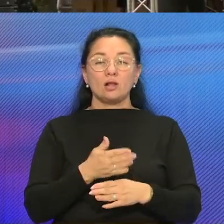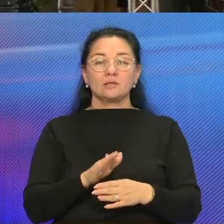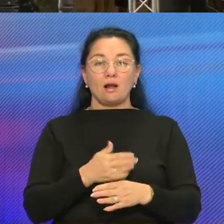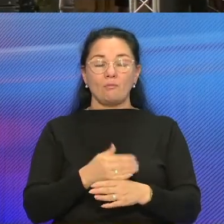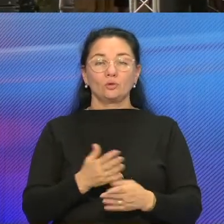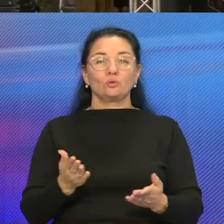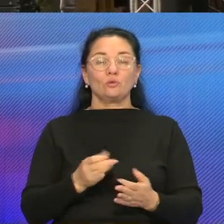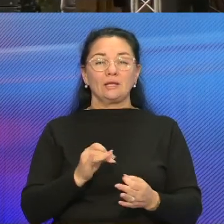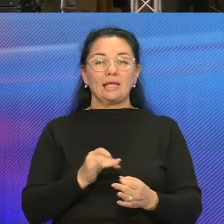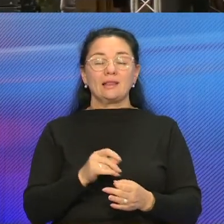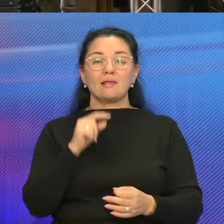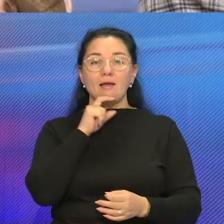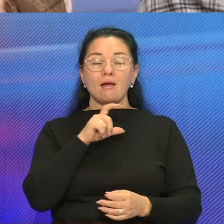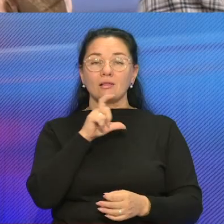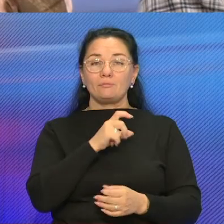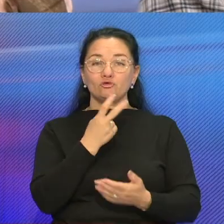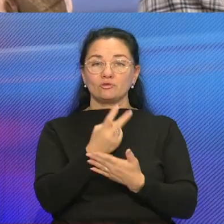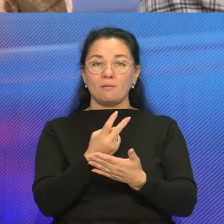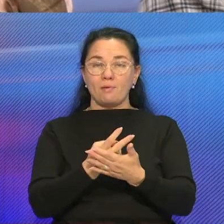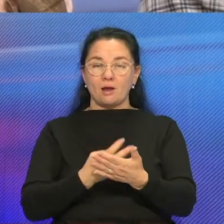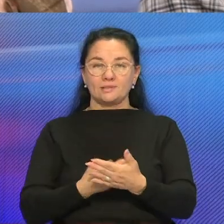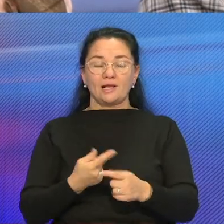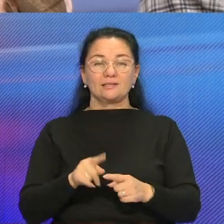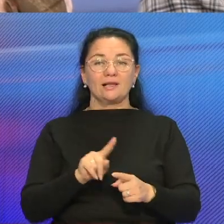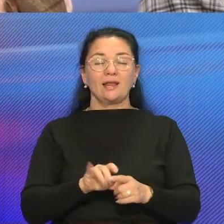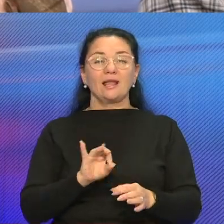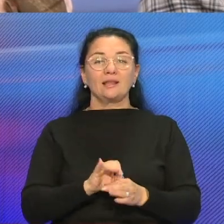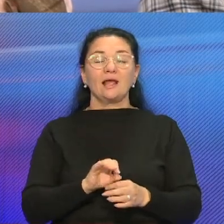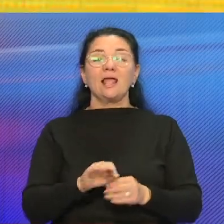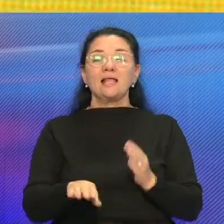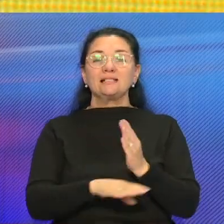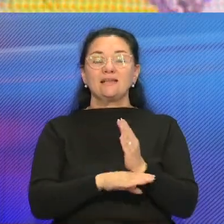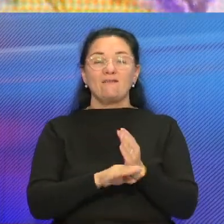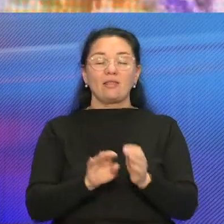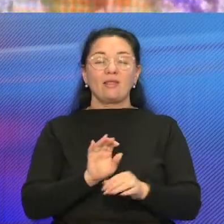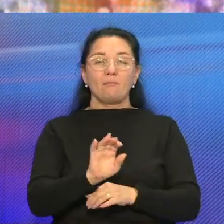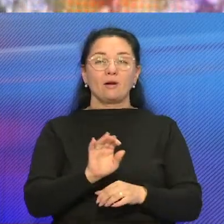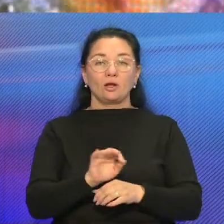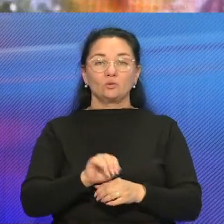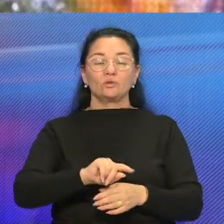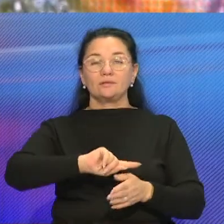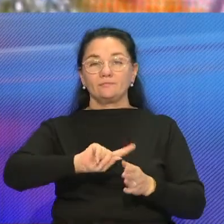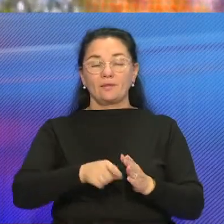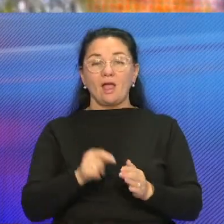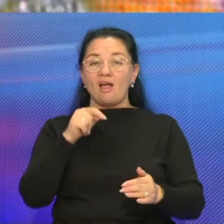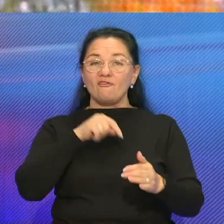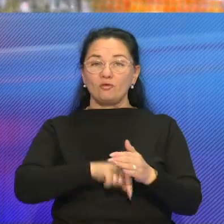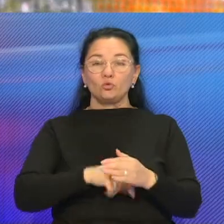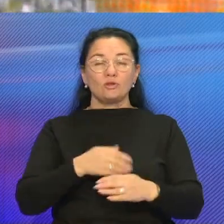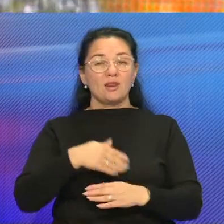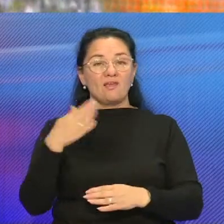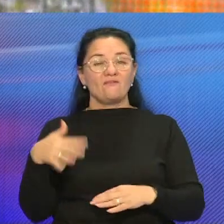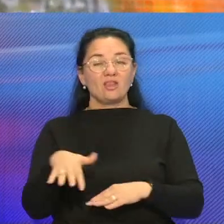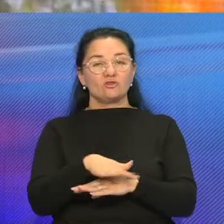отбивается на экономичных показчиках. Мясовая драуляная продукция запотрабована на внутреннем и внешнем рынках.